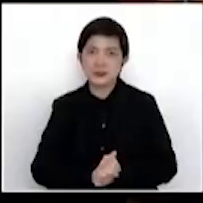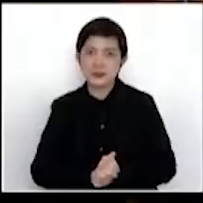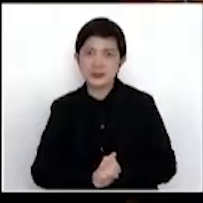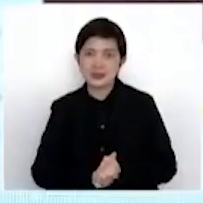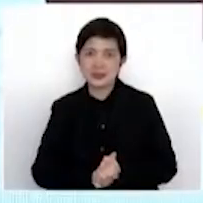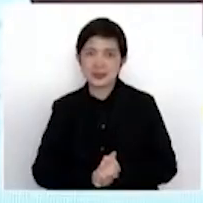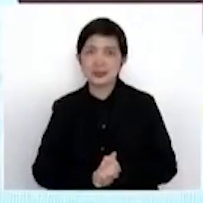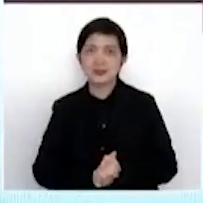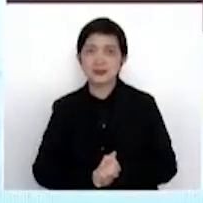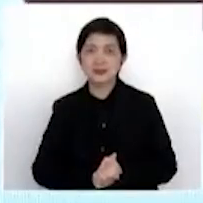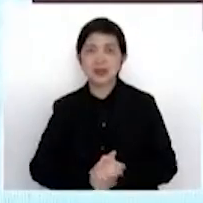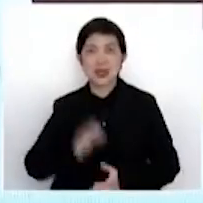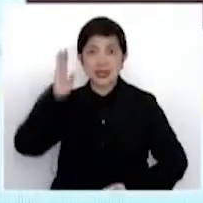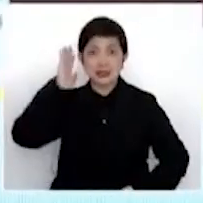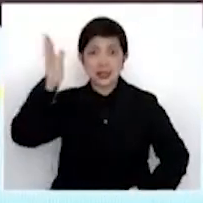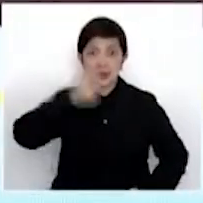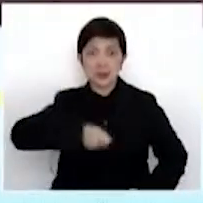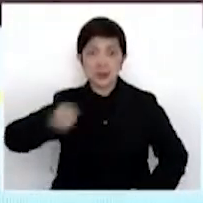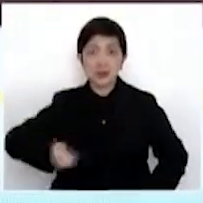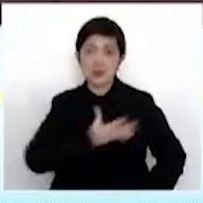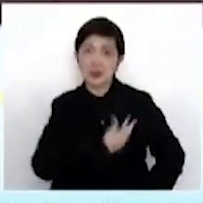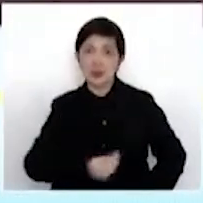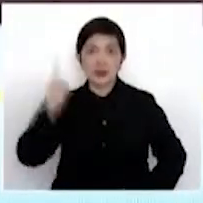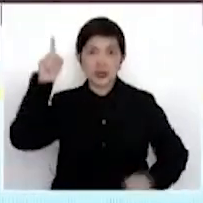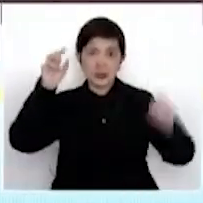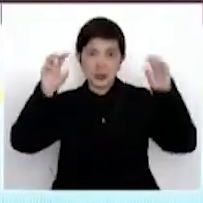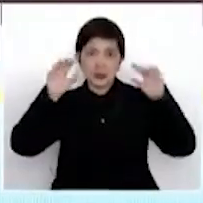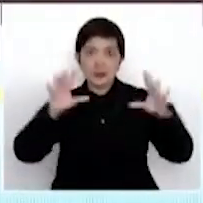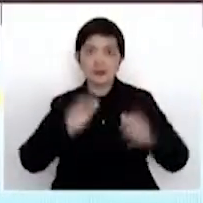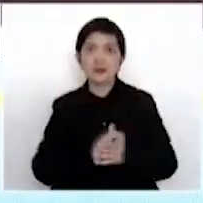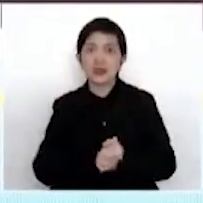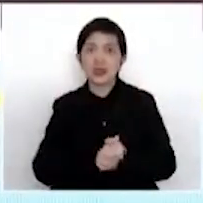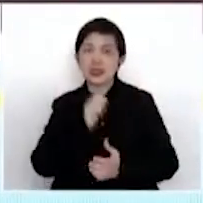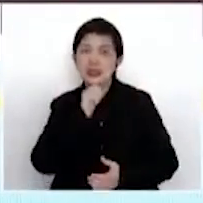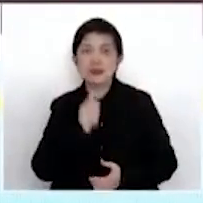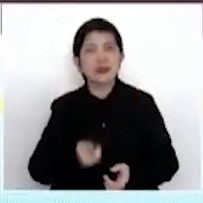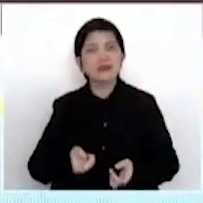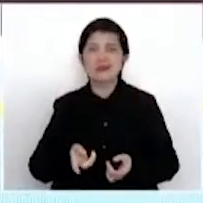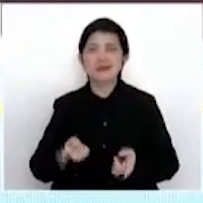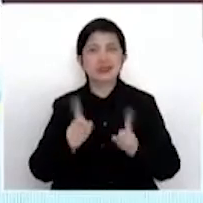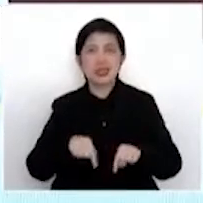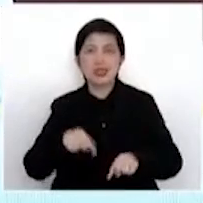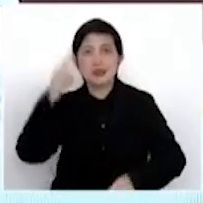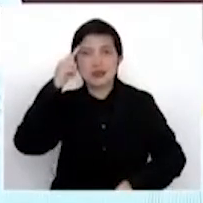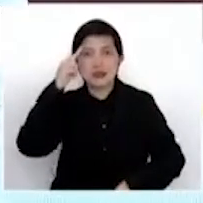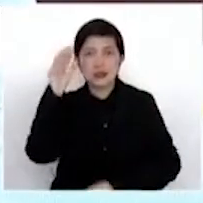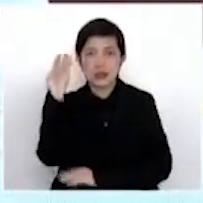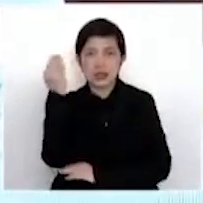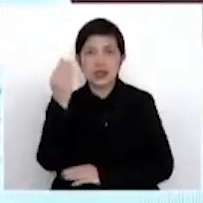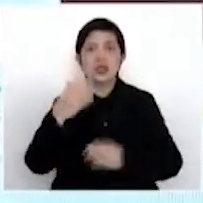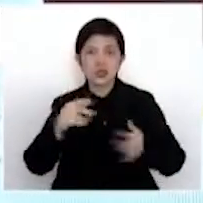menit asalamualaikum warahmatullahi wabarakatuh siapa yang akan menjadi pemimpin Jakarta sudah ada garis